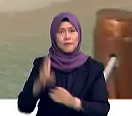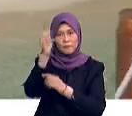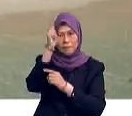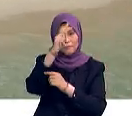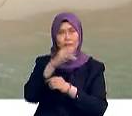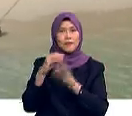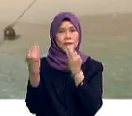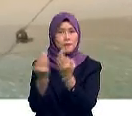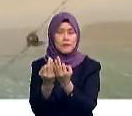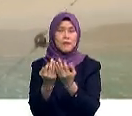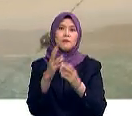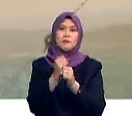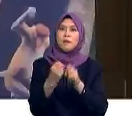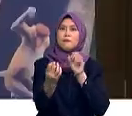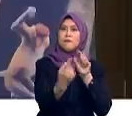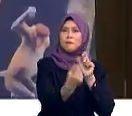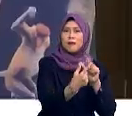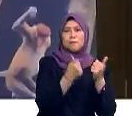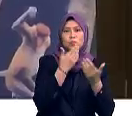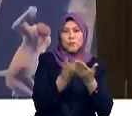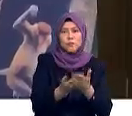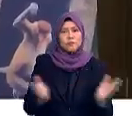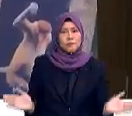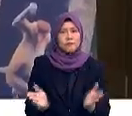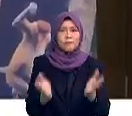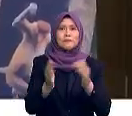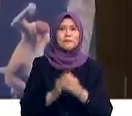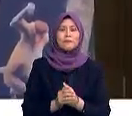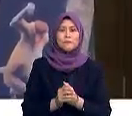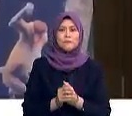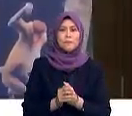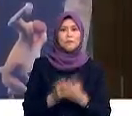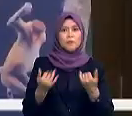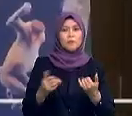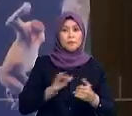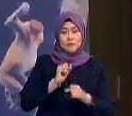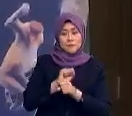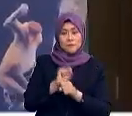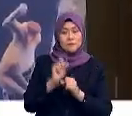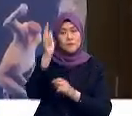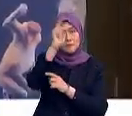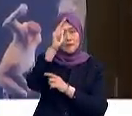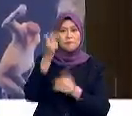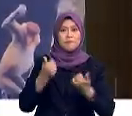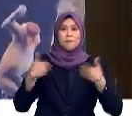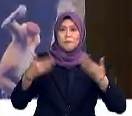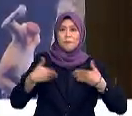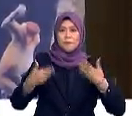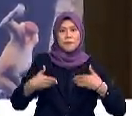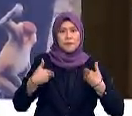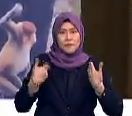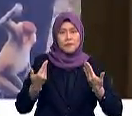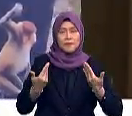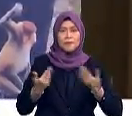mendapat reaksi menggalakkan. Selaku salah seorang penjawat awam, saya berasa amat gembira lah kerana setelah